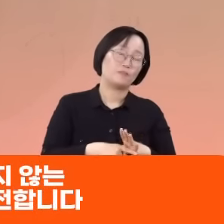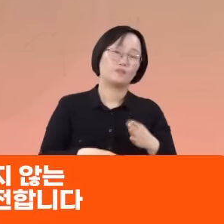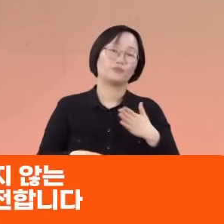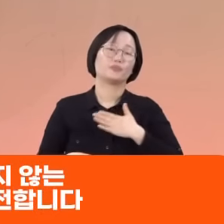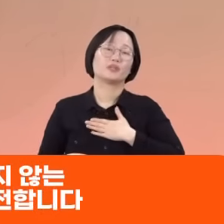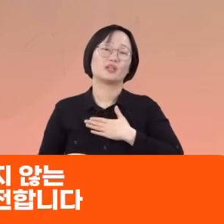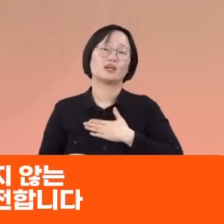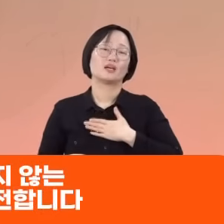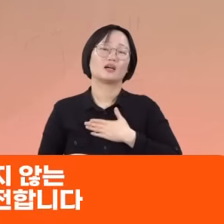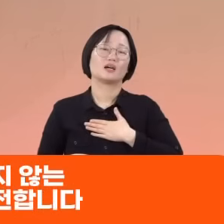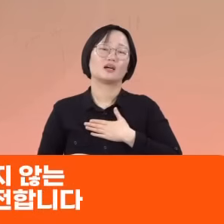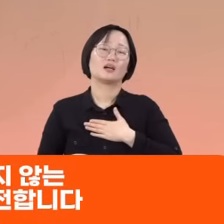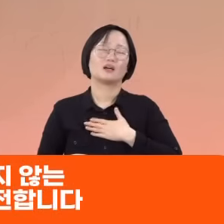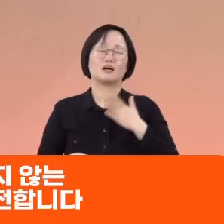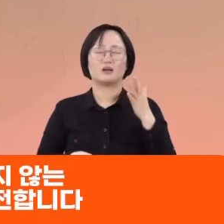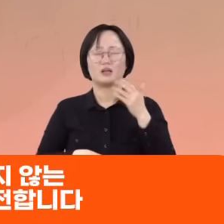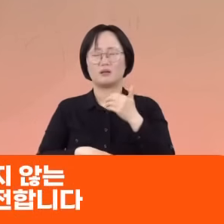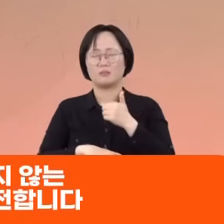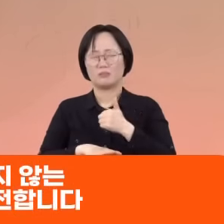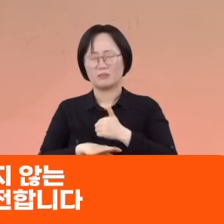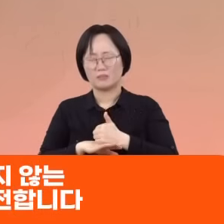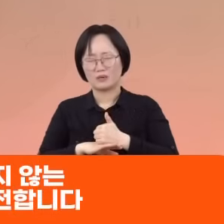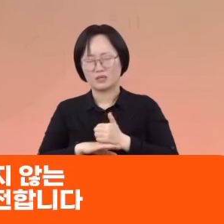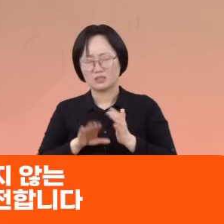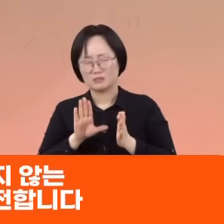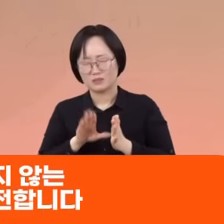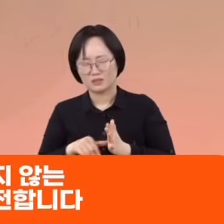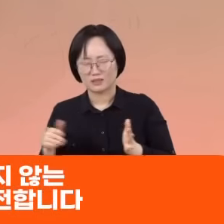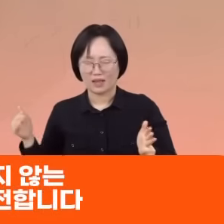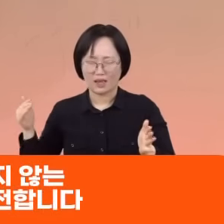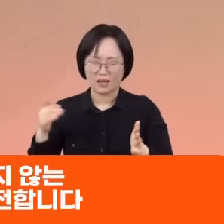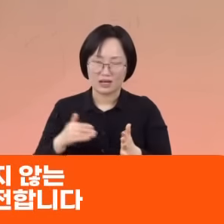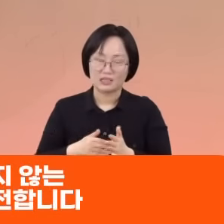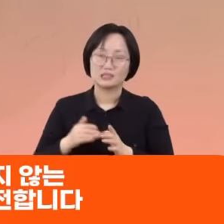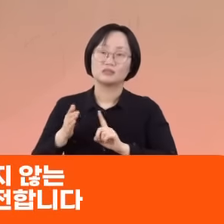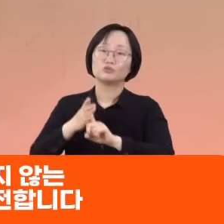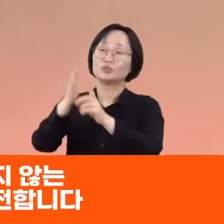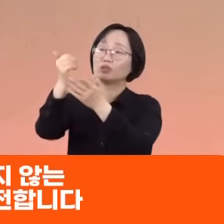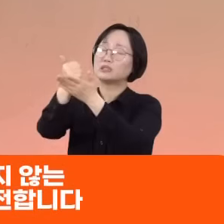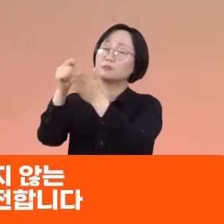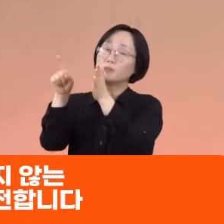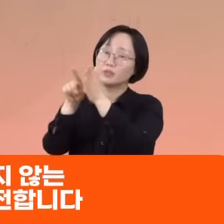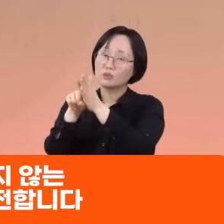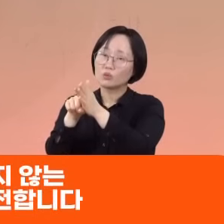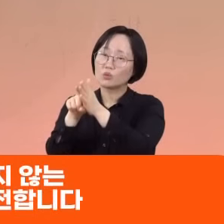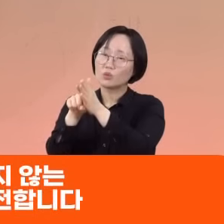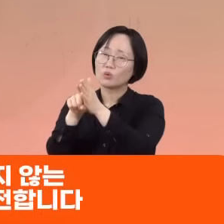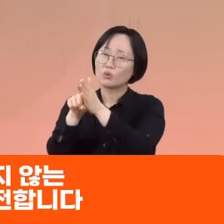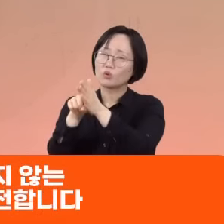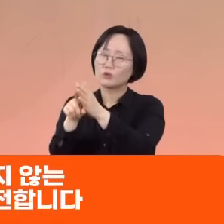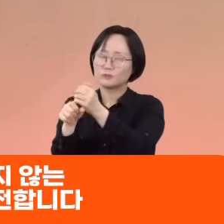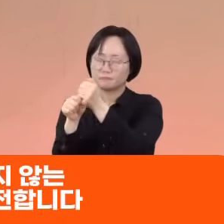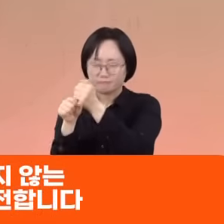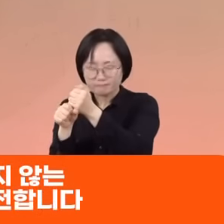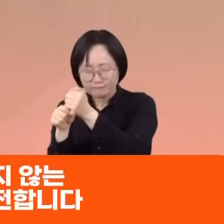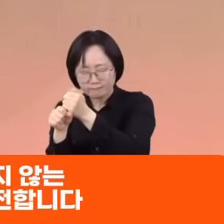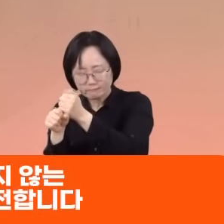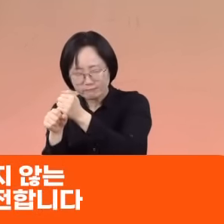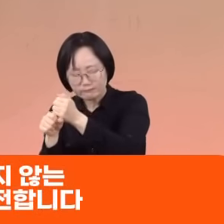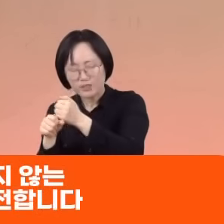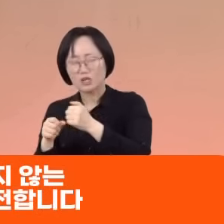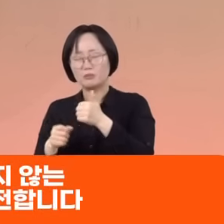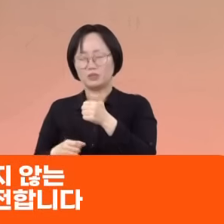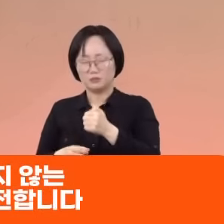순간까지도 부처님 믿고 의지하면서 염불하면 가겠습니다이 정도 마음이